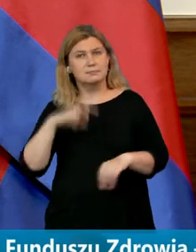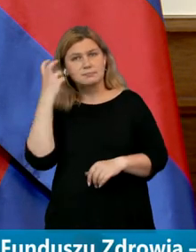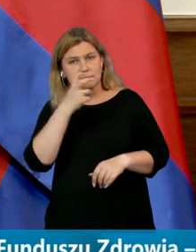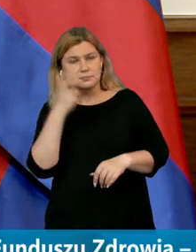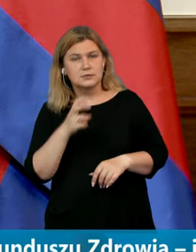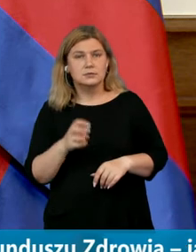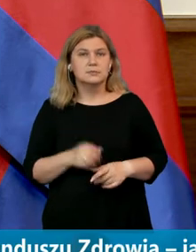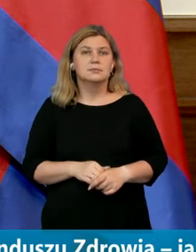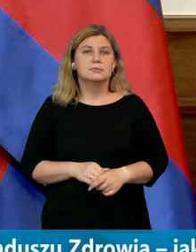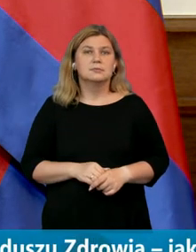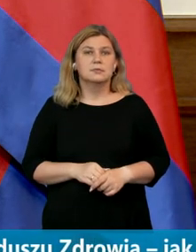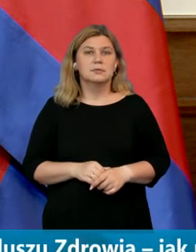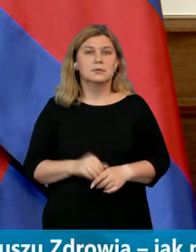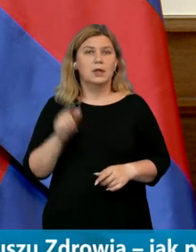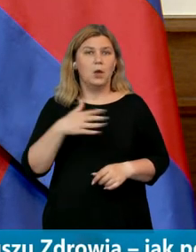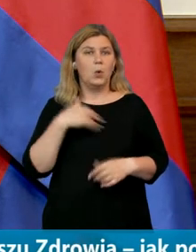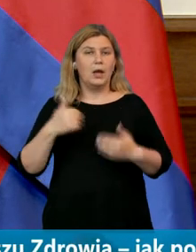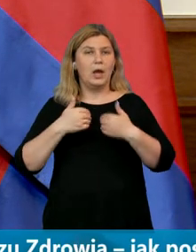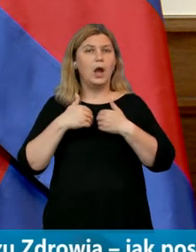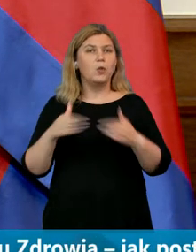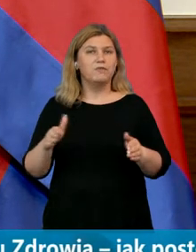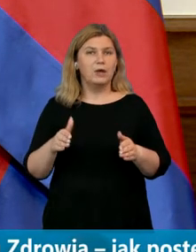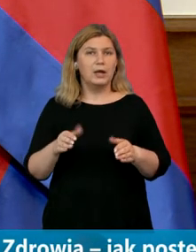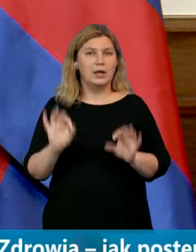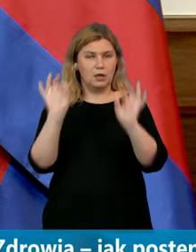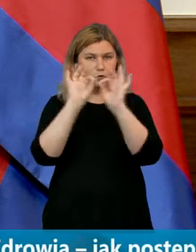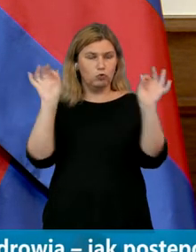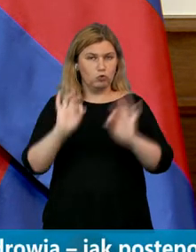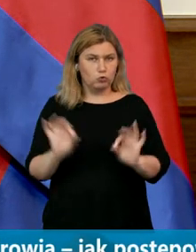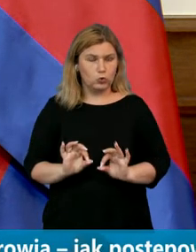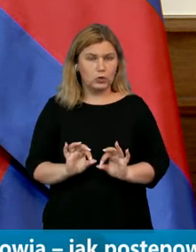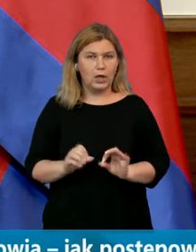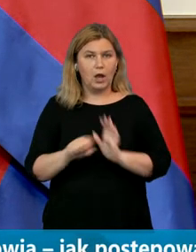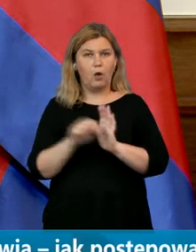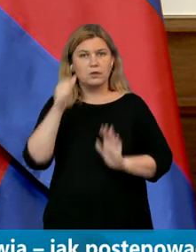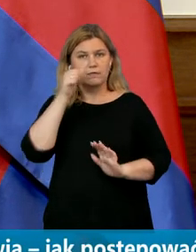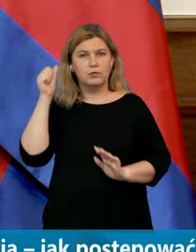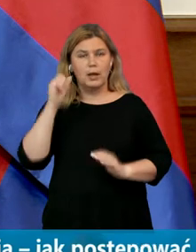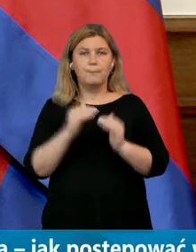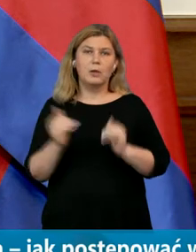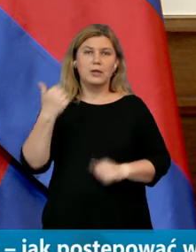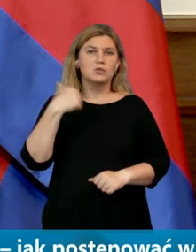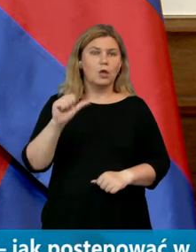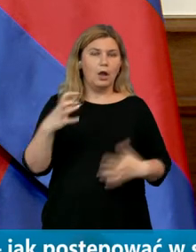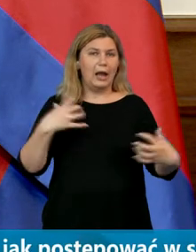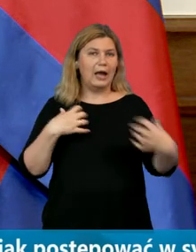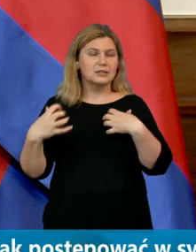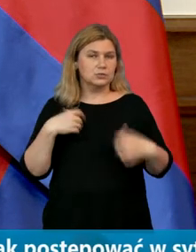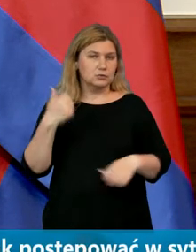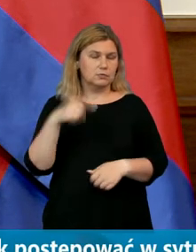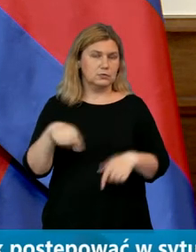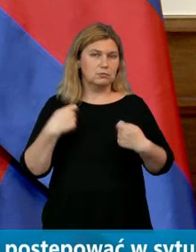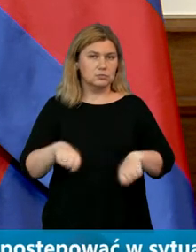choćby trwa weekend otwartej sztuki. Od wczoraj ponad 100 artystów ze Szczecina